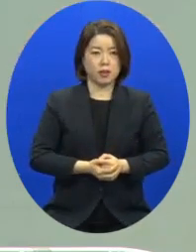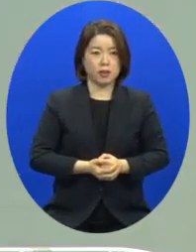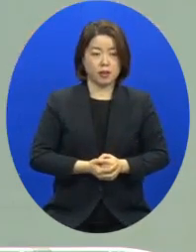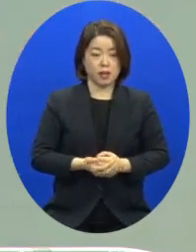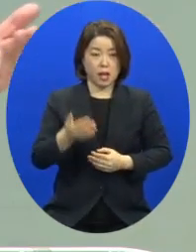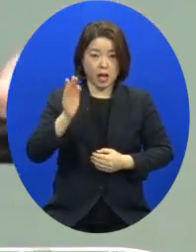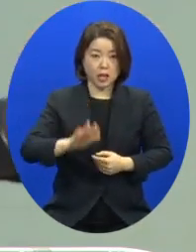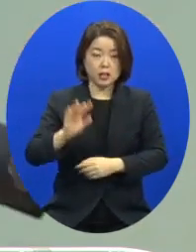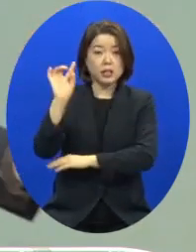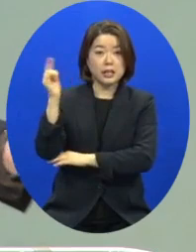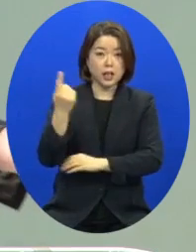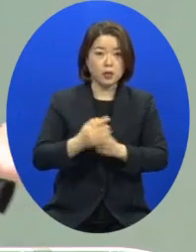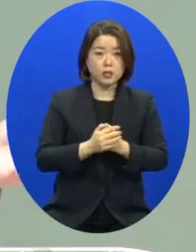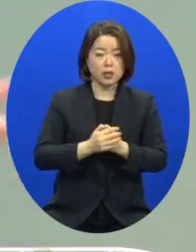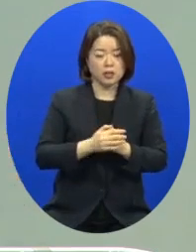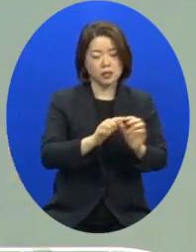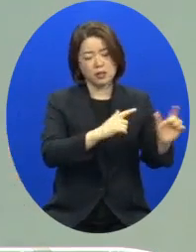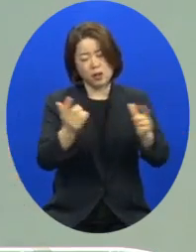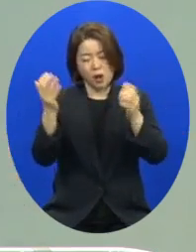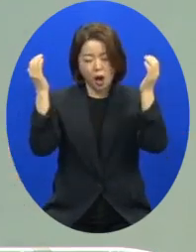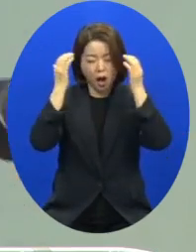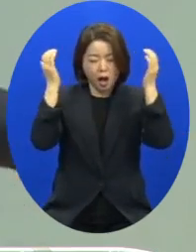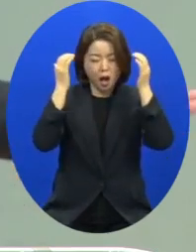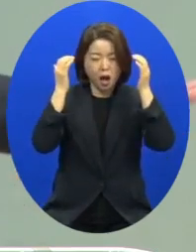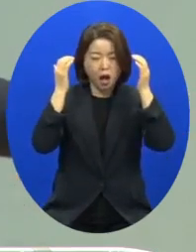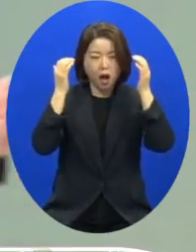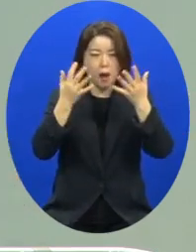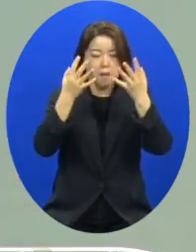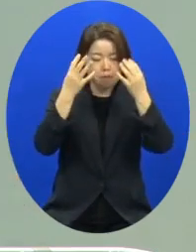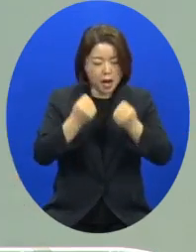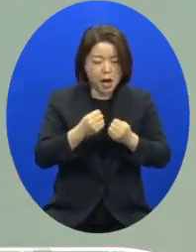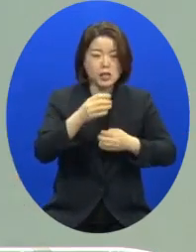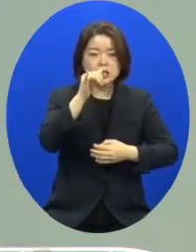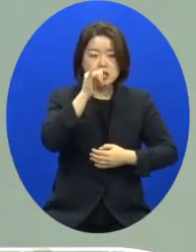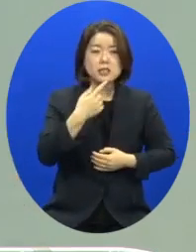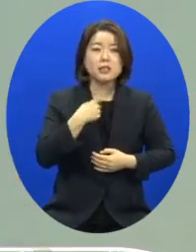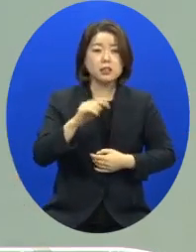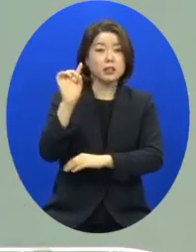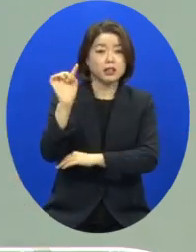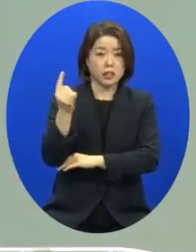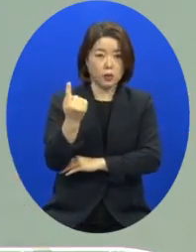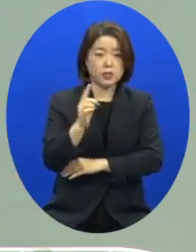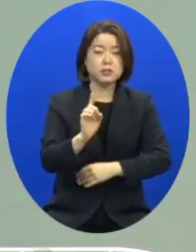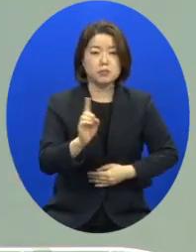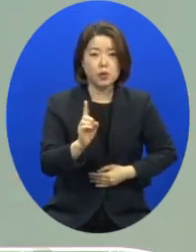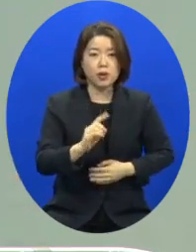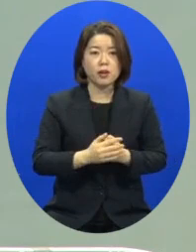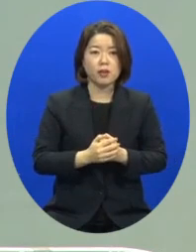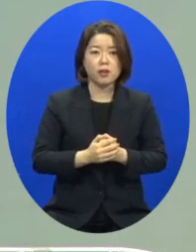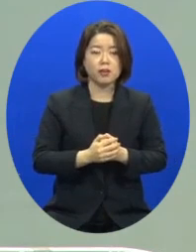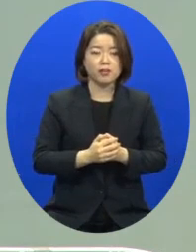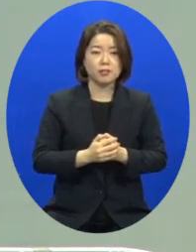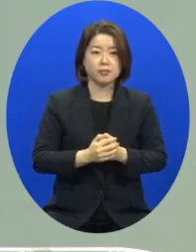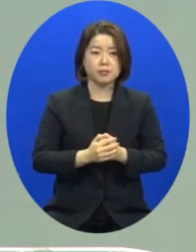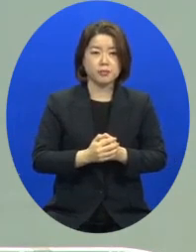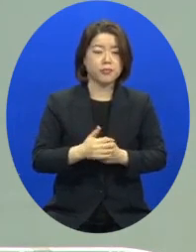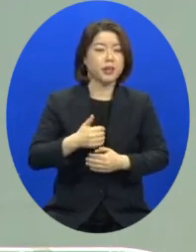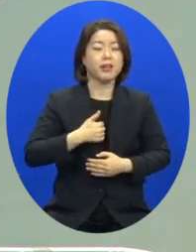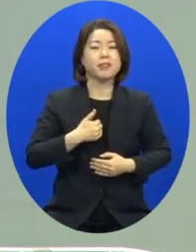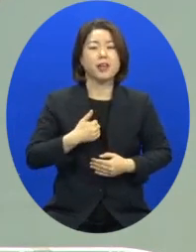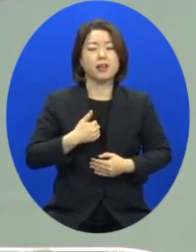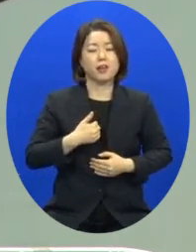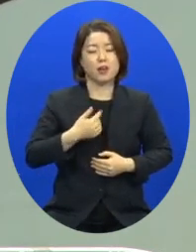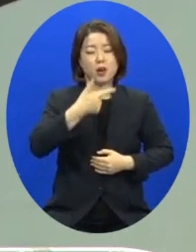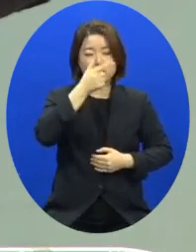그런데 다윗은 산전수전 겪고 죽을 고비 수없이 넘겼던 사람입니다. 그런데 그 다윗은 내게